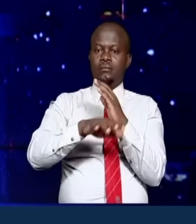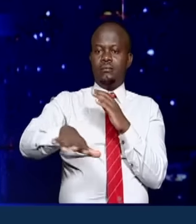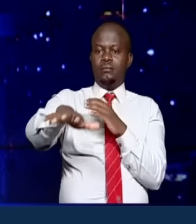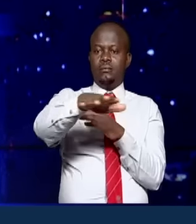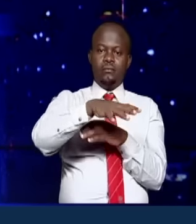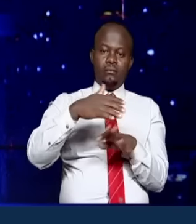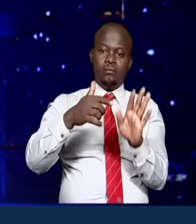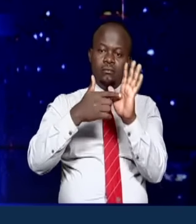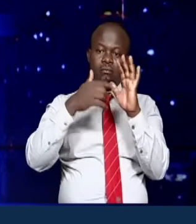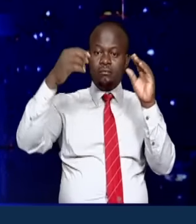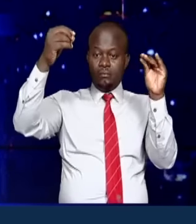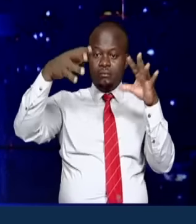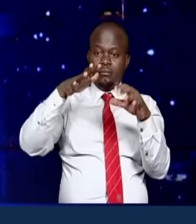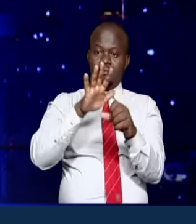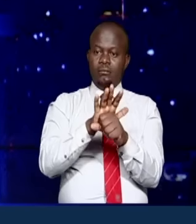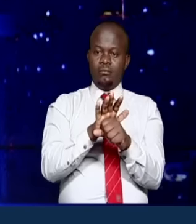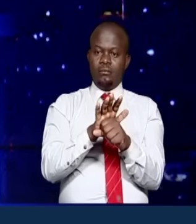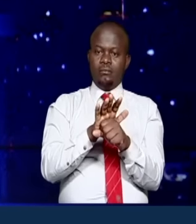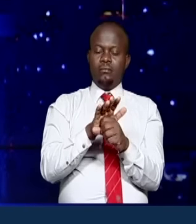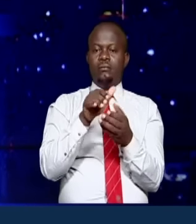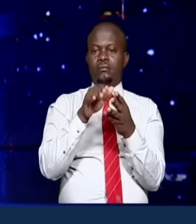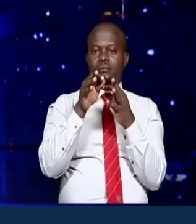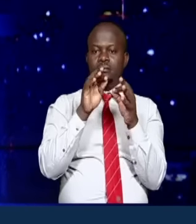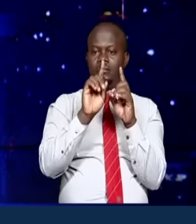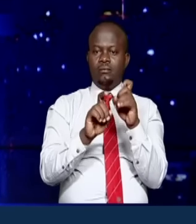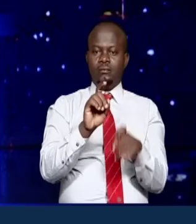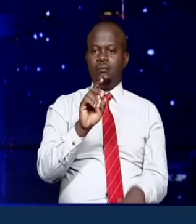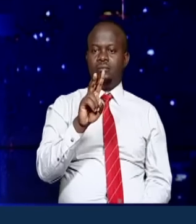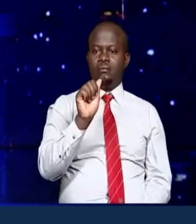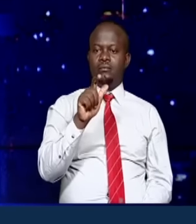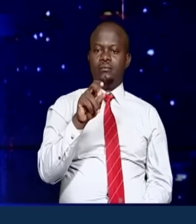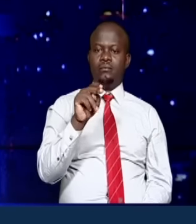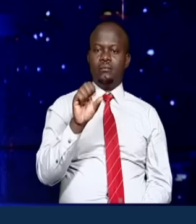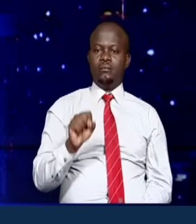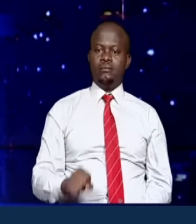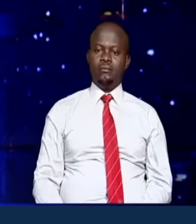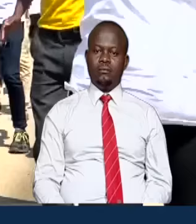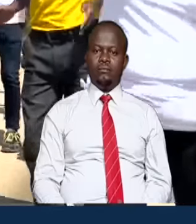hakunze kurangwa n'izuba ryinshi. Reka ibindi tubaze mugenzi wacu Valence niyo nkuru.